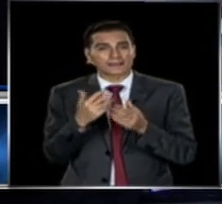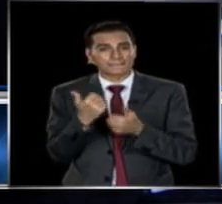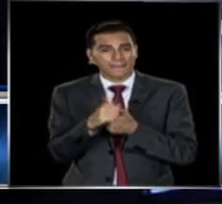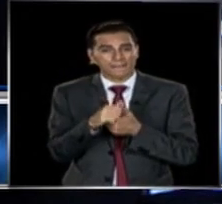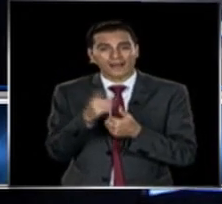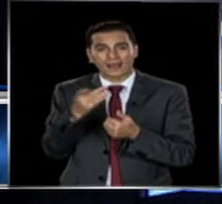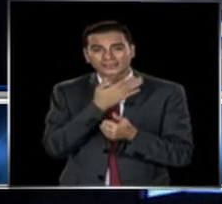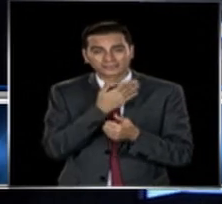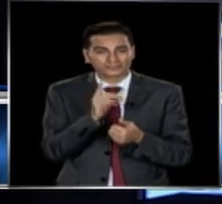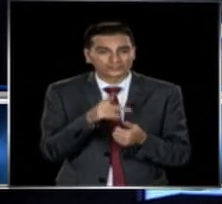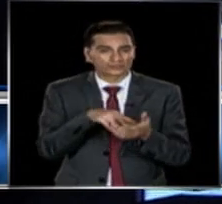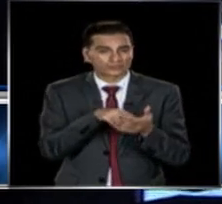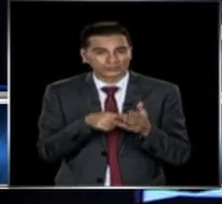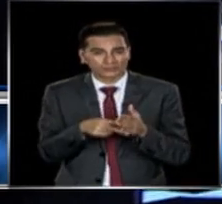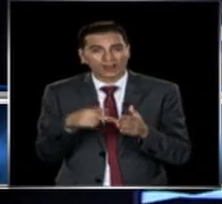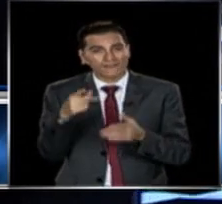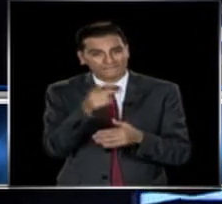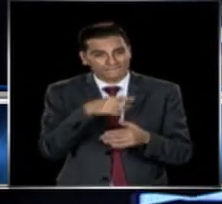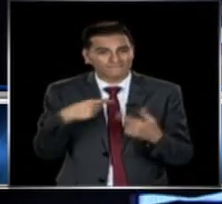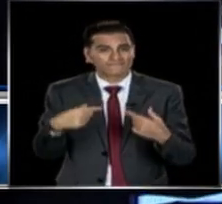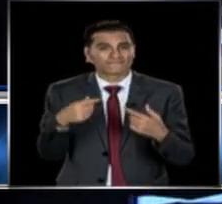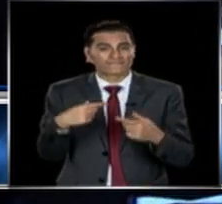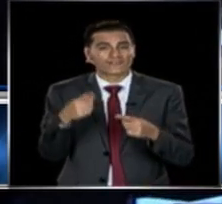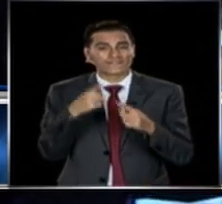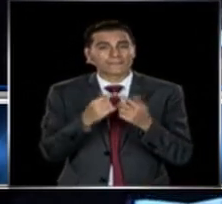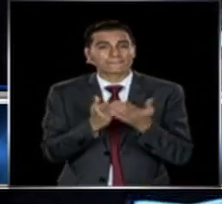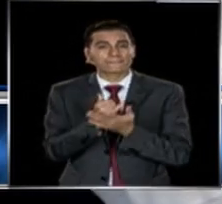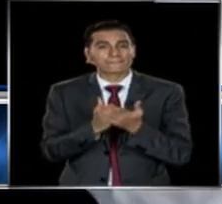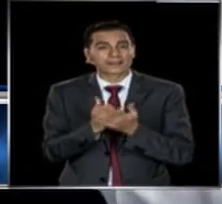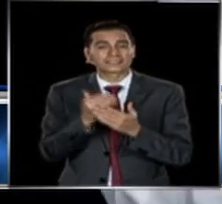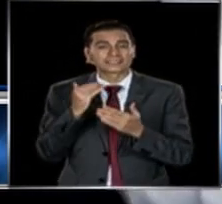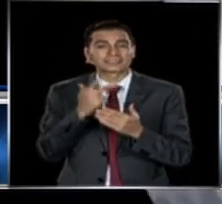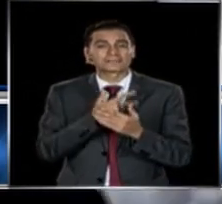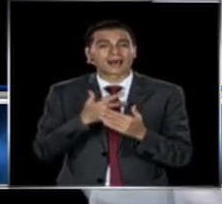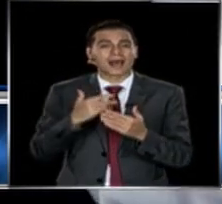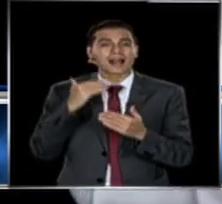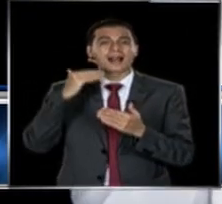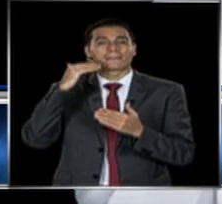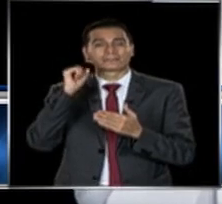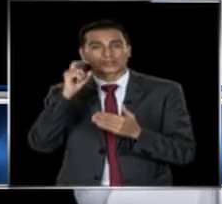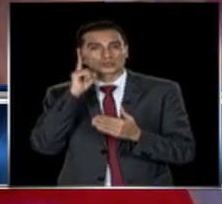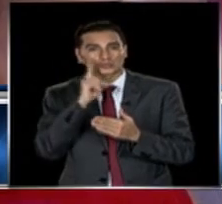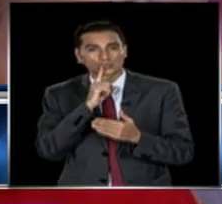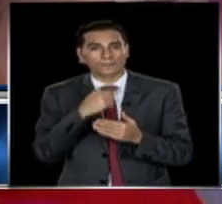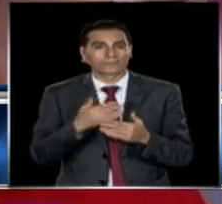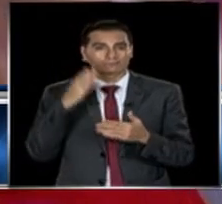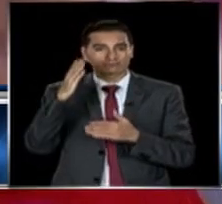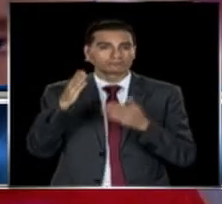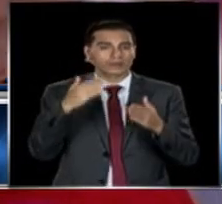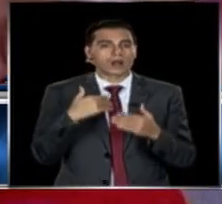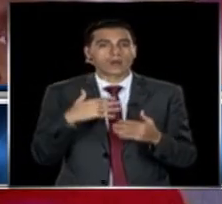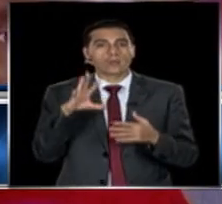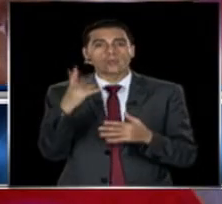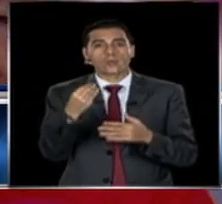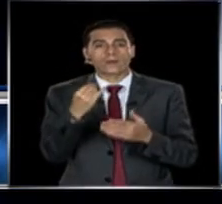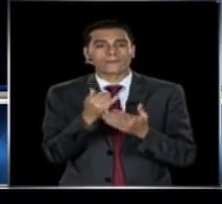كده. فبندور بقى على مدارس الأمل بتاعت الصم، نقول لهم ادينا كل الولاد اللي عندك، نروح على المكفوفين